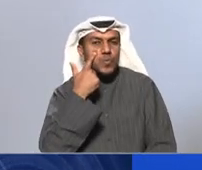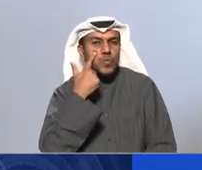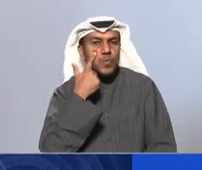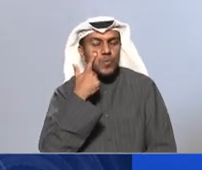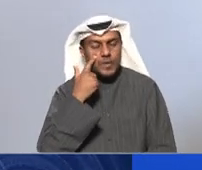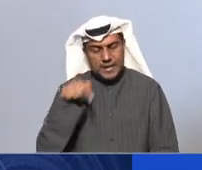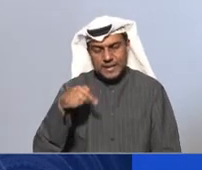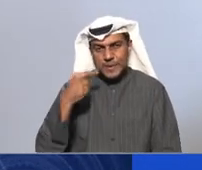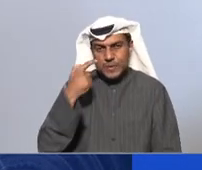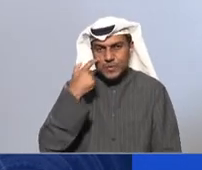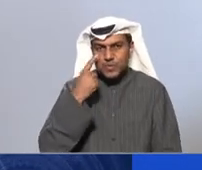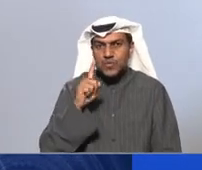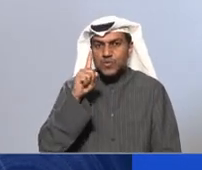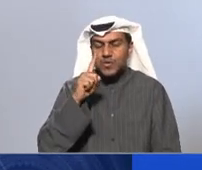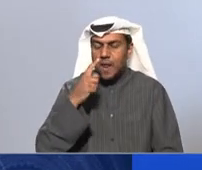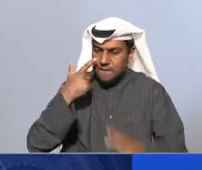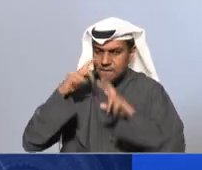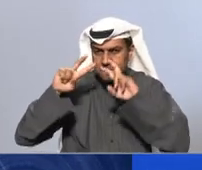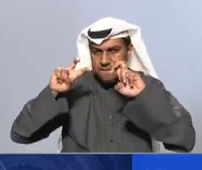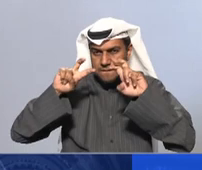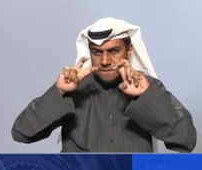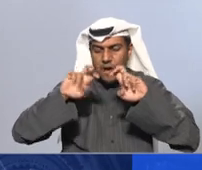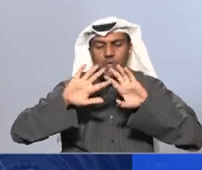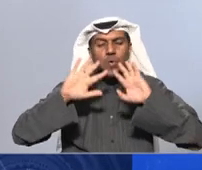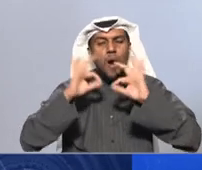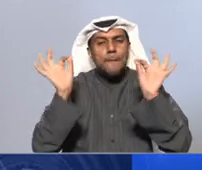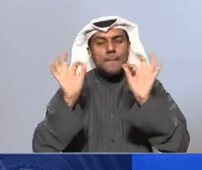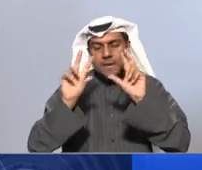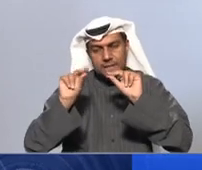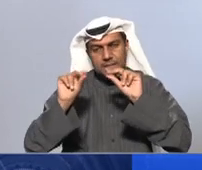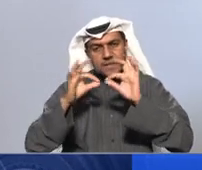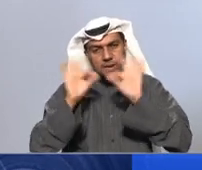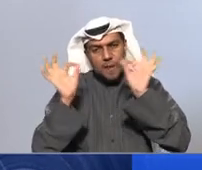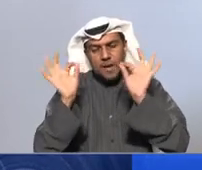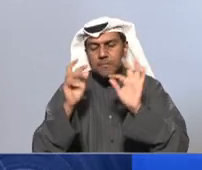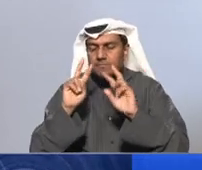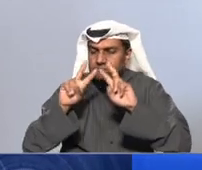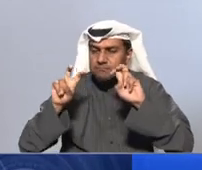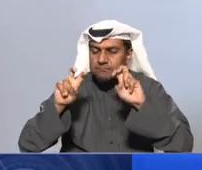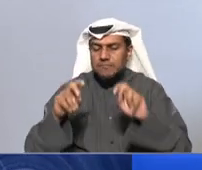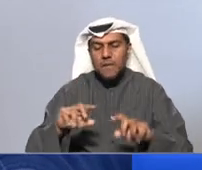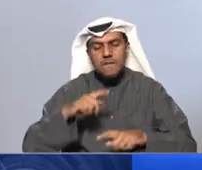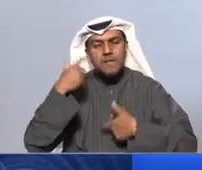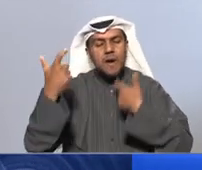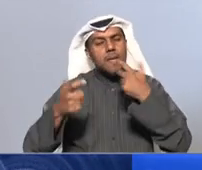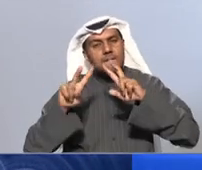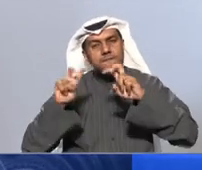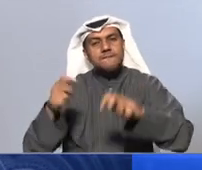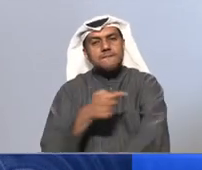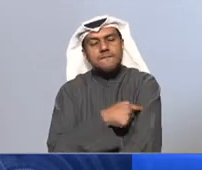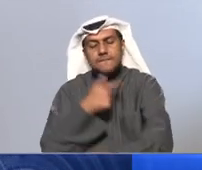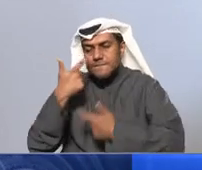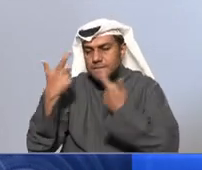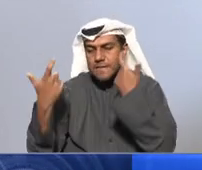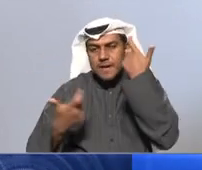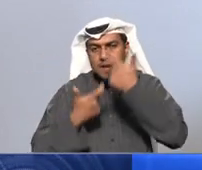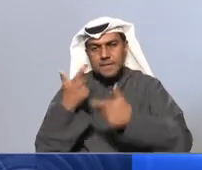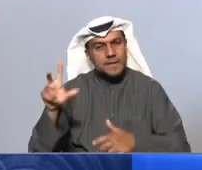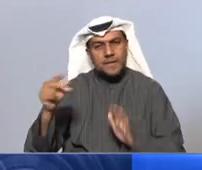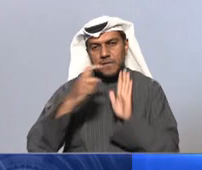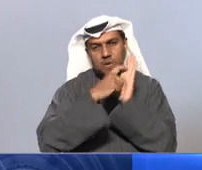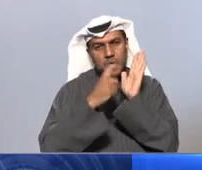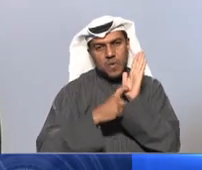فنحن نقوم إن شاء الله بفحص جميع القادمين والتعامل معهم حسب الإجراءات الوقائية المتبعة في وزارة